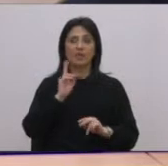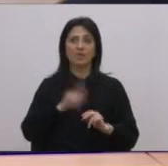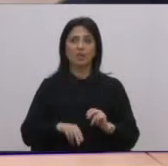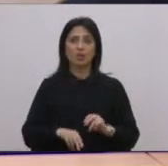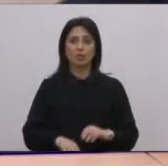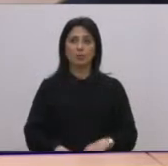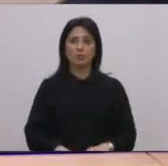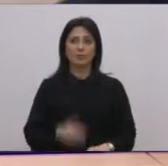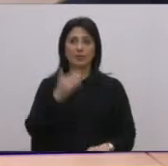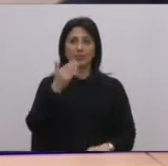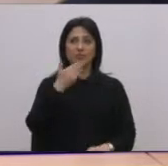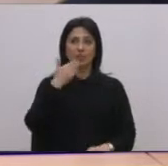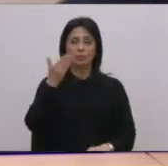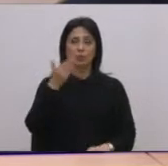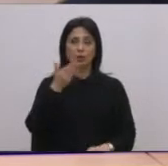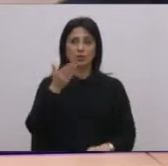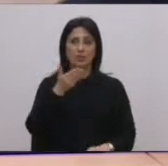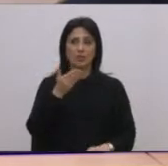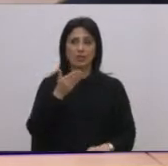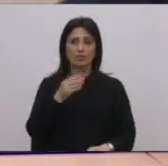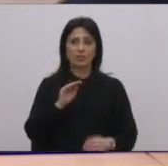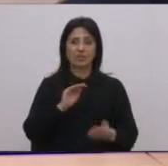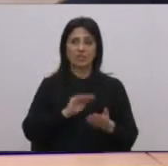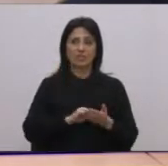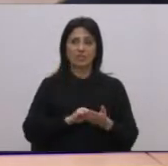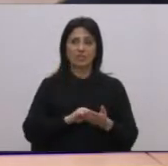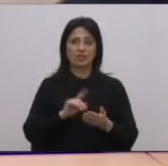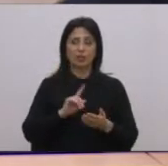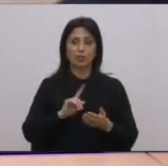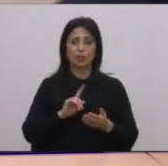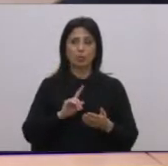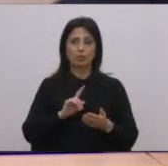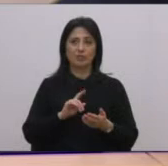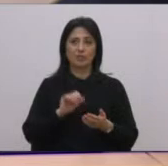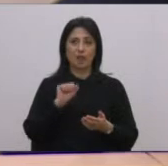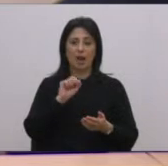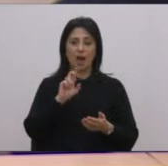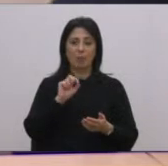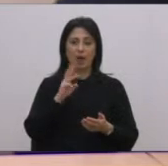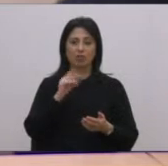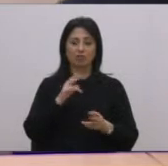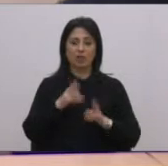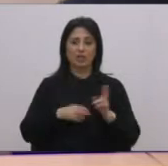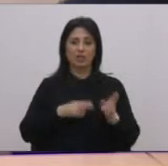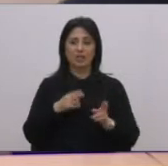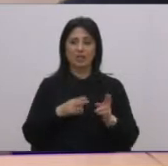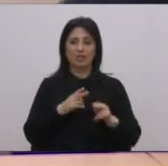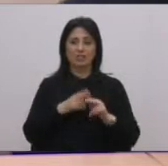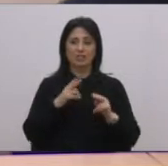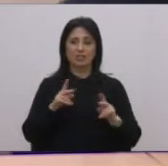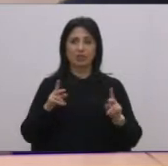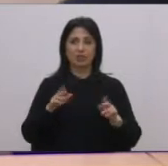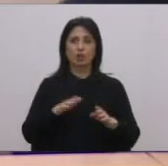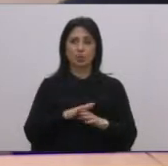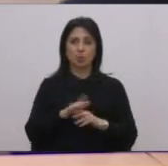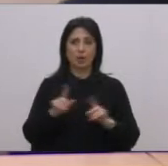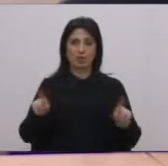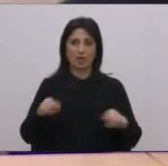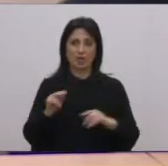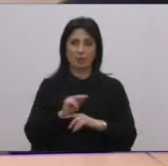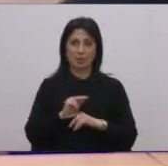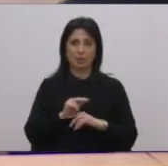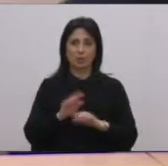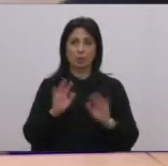დასრულდება. Თქვენს მოხსენებაში გიწერიათ, რომ აბაშის რკინიგზის სადგურის სრული